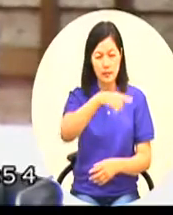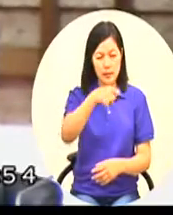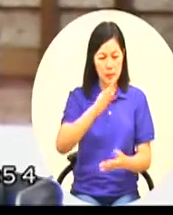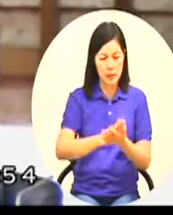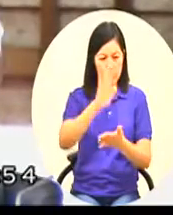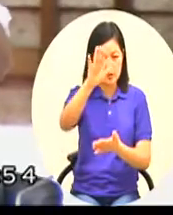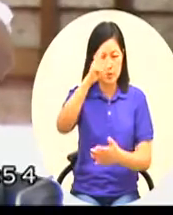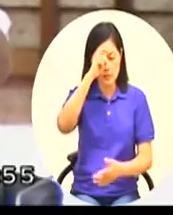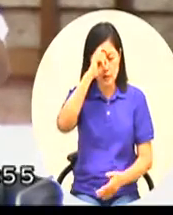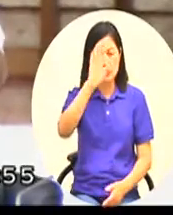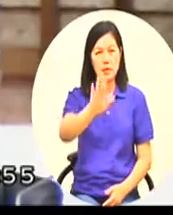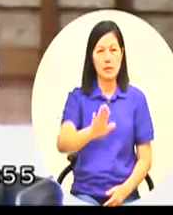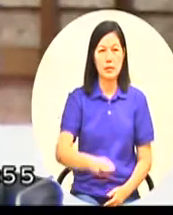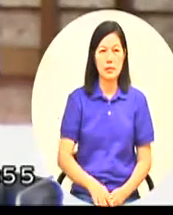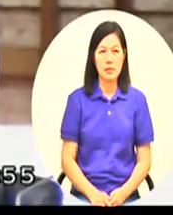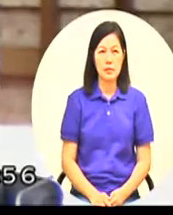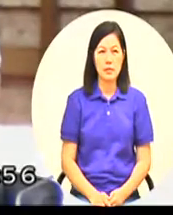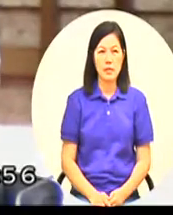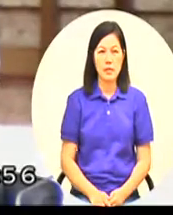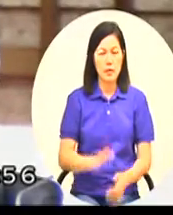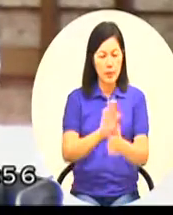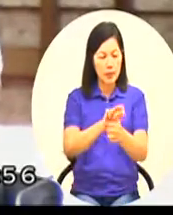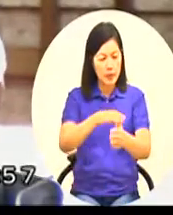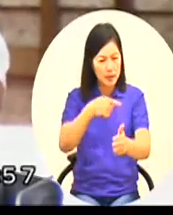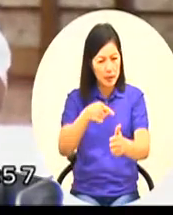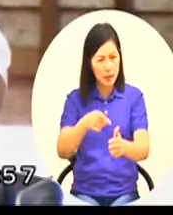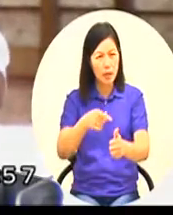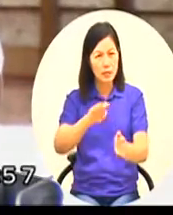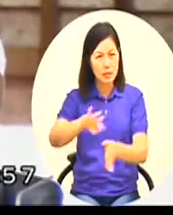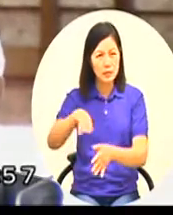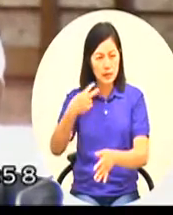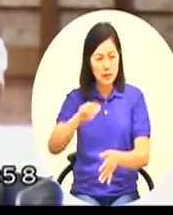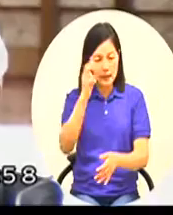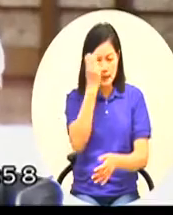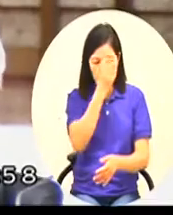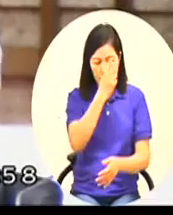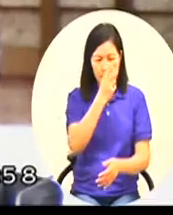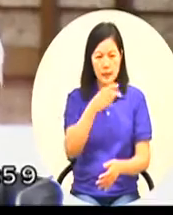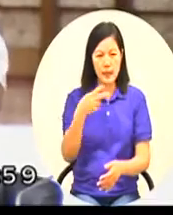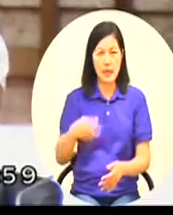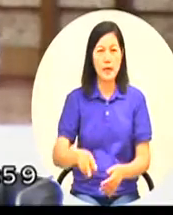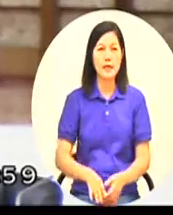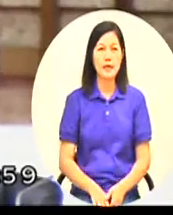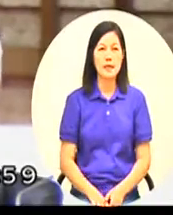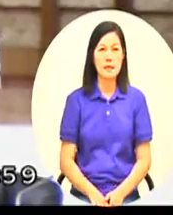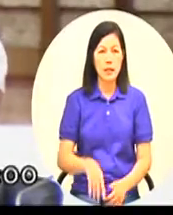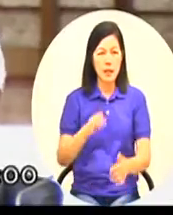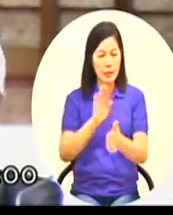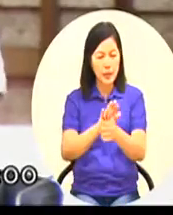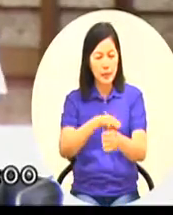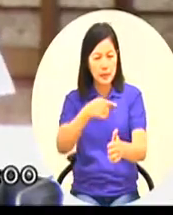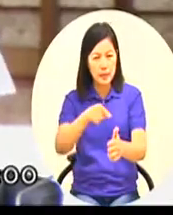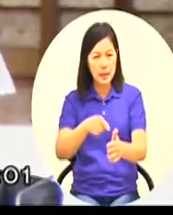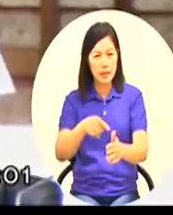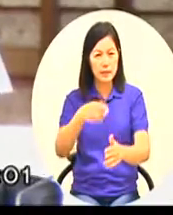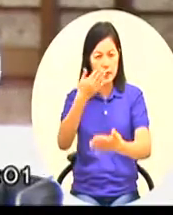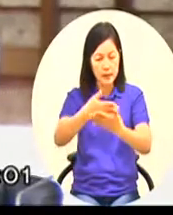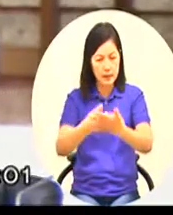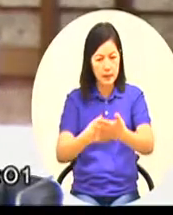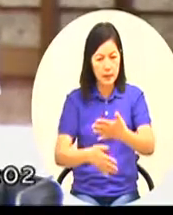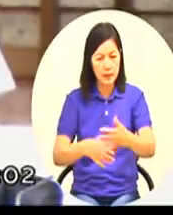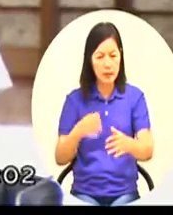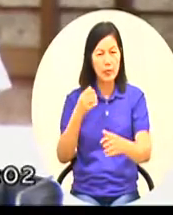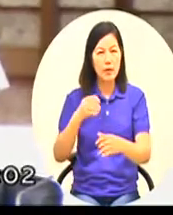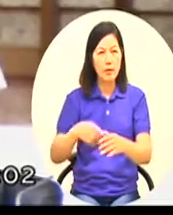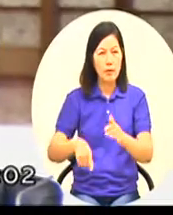个要给他们除了辅导以外，哦，除了查查辅导，然后能够把这个降到更低，哦，这